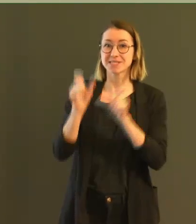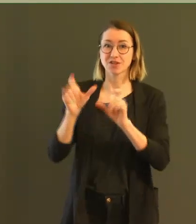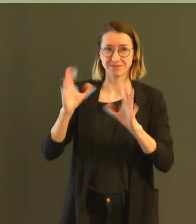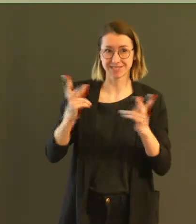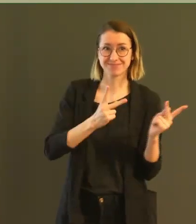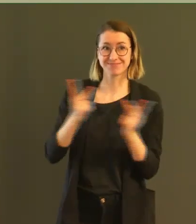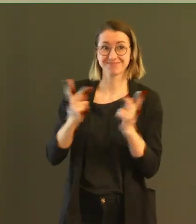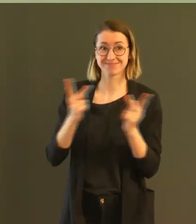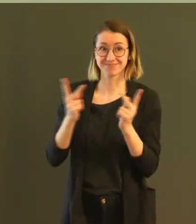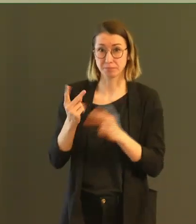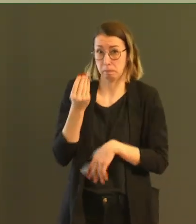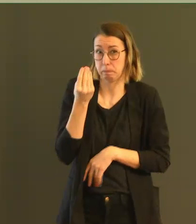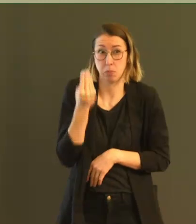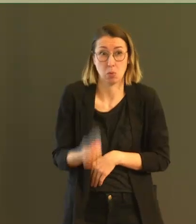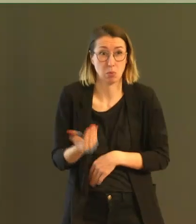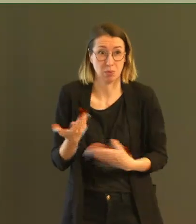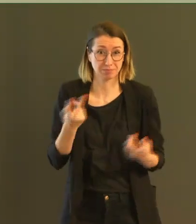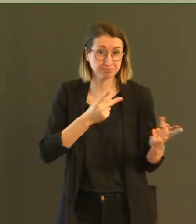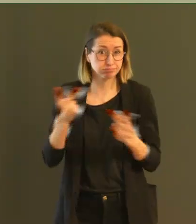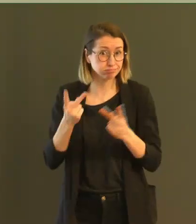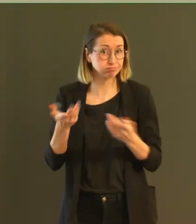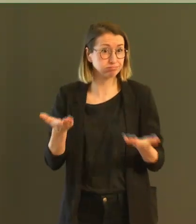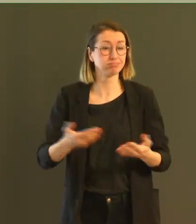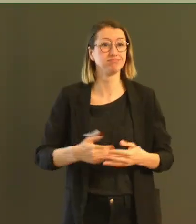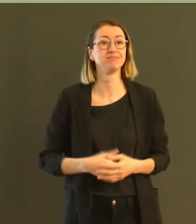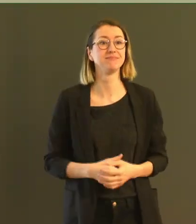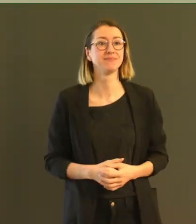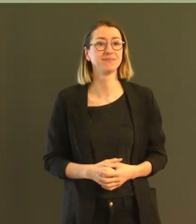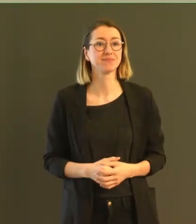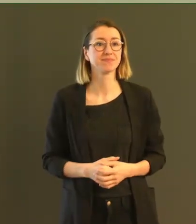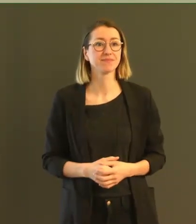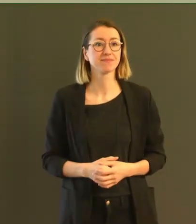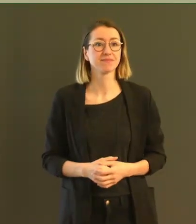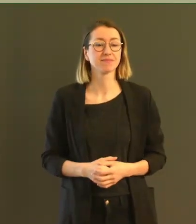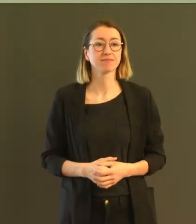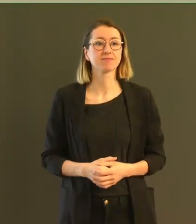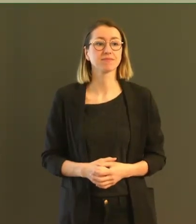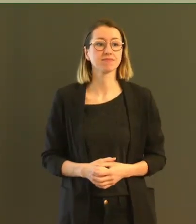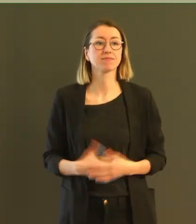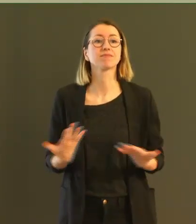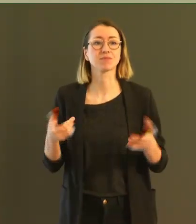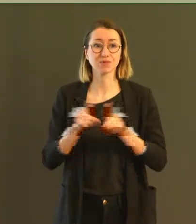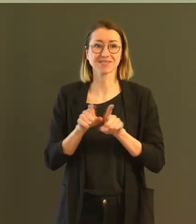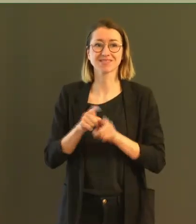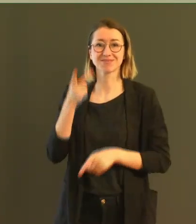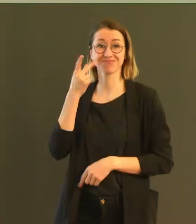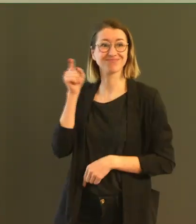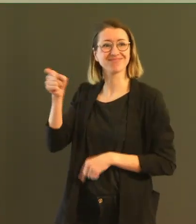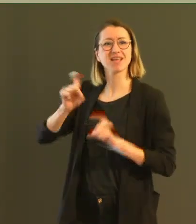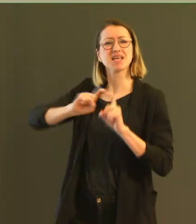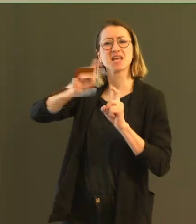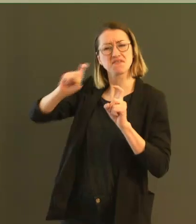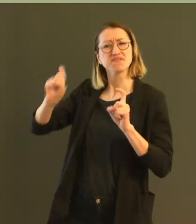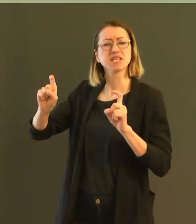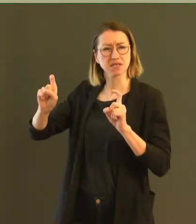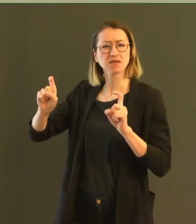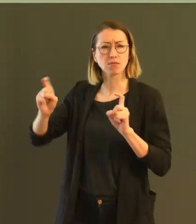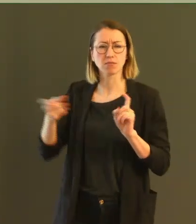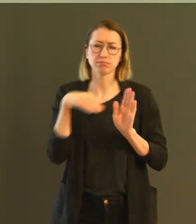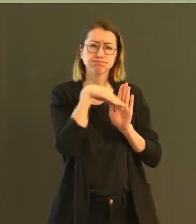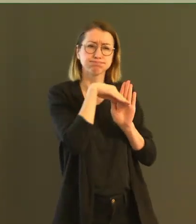avec à ce niveau aussi comme on le voit sur le graphique une tendance persistante à la baisse avec en l'occurrence